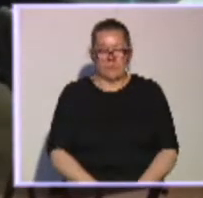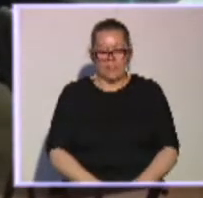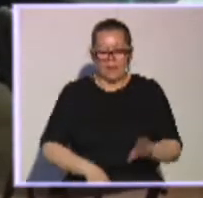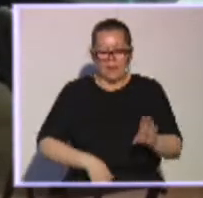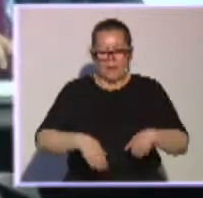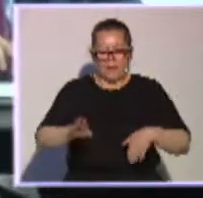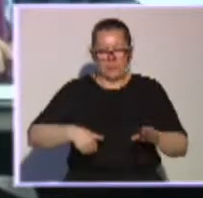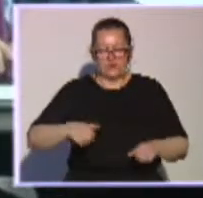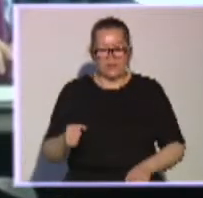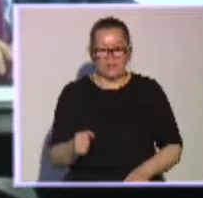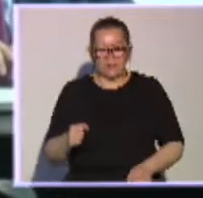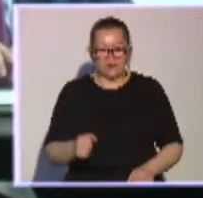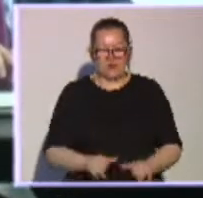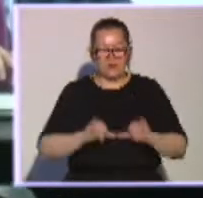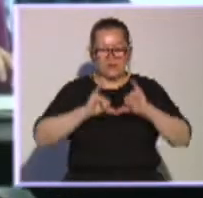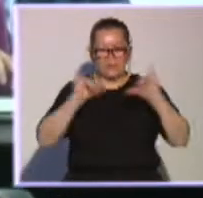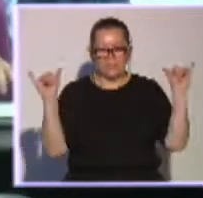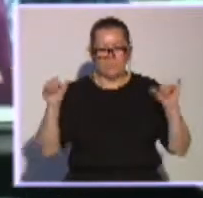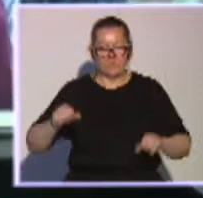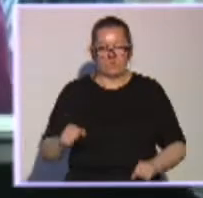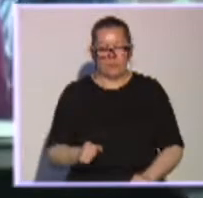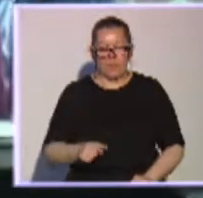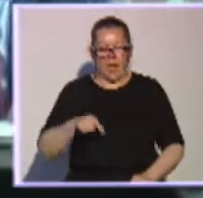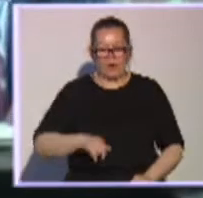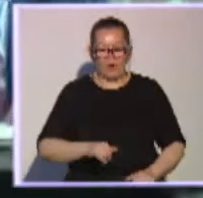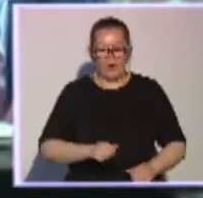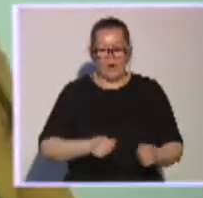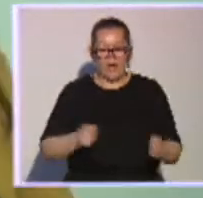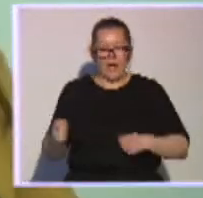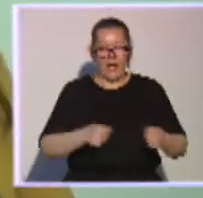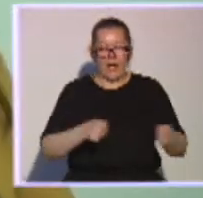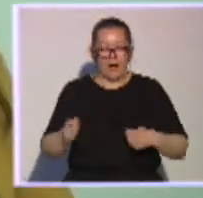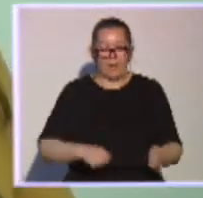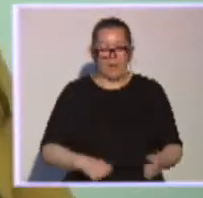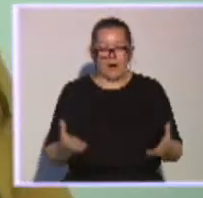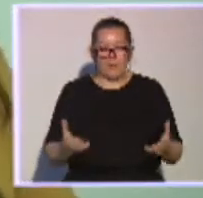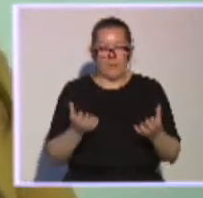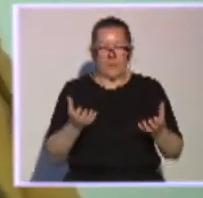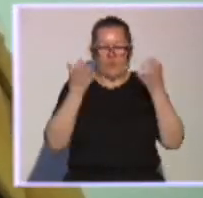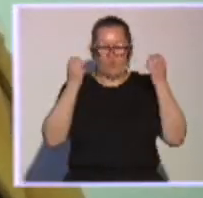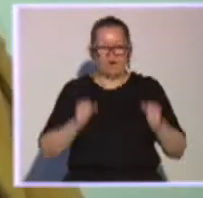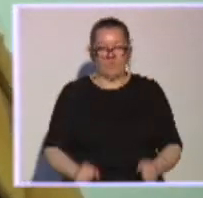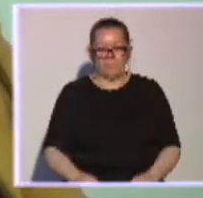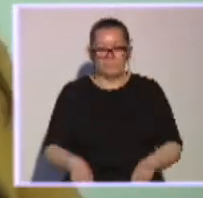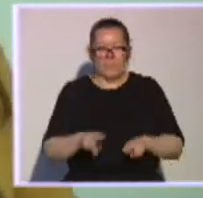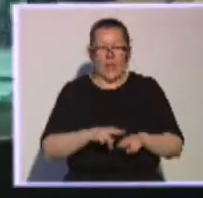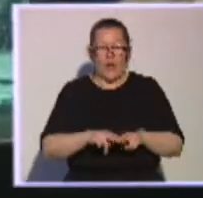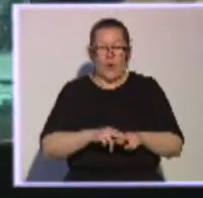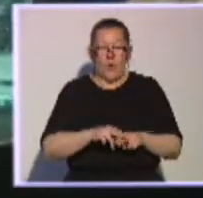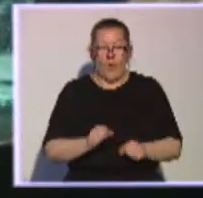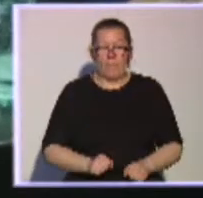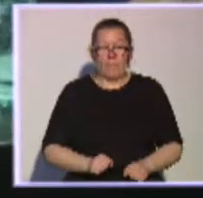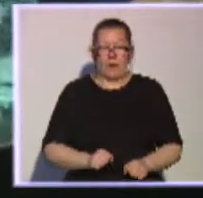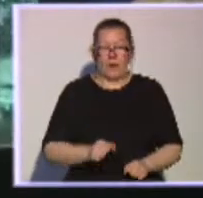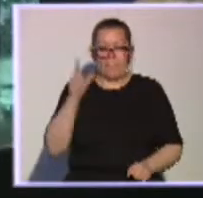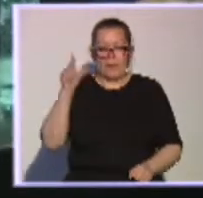Ministerul Agriculturii și Dezvoltării Rurale este în plină campanie de promovare a instrumentelor prin care fermierii și producătorii locali pot accesa